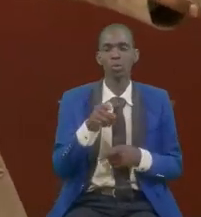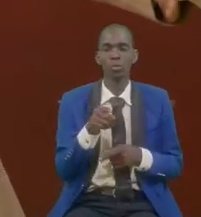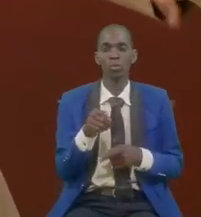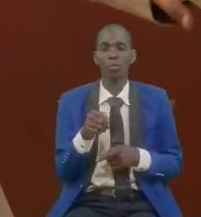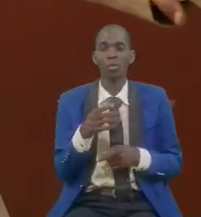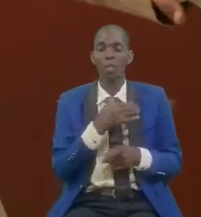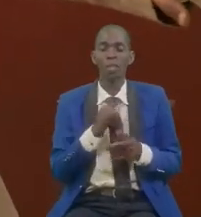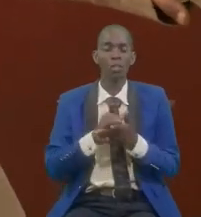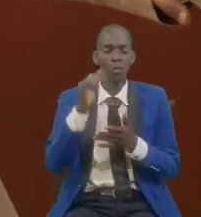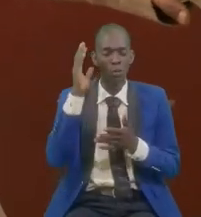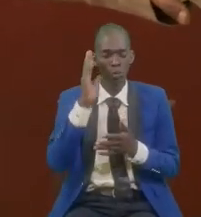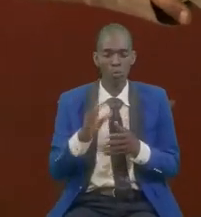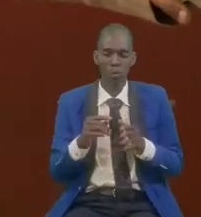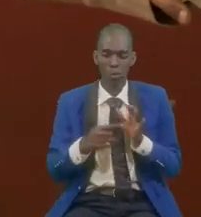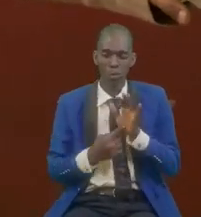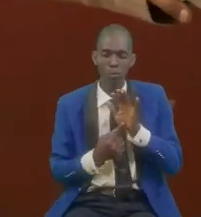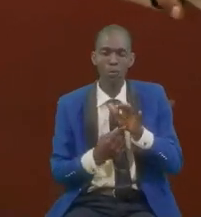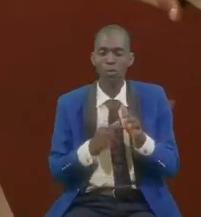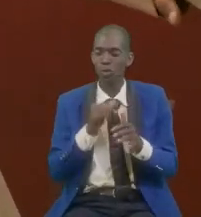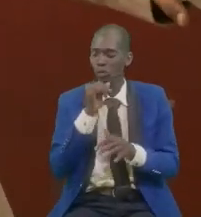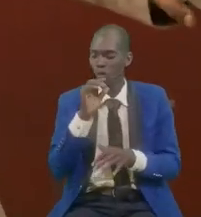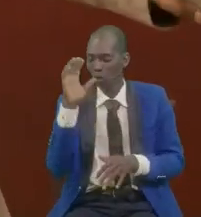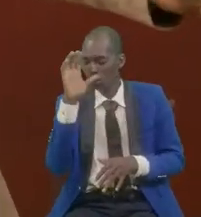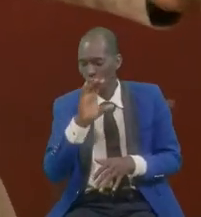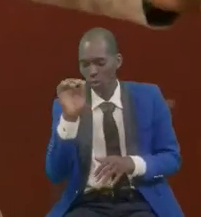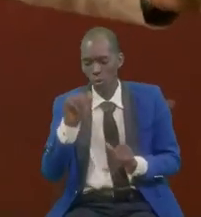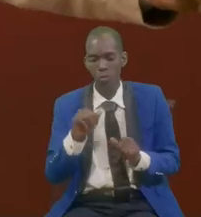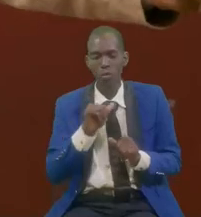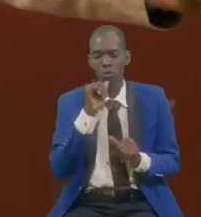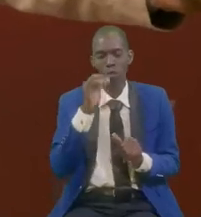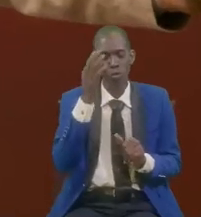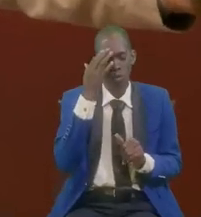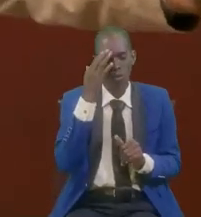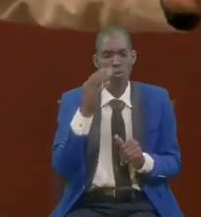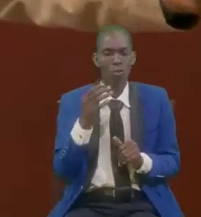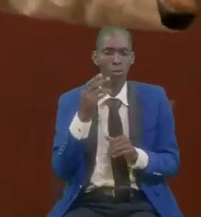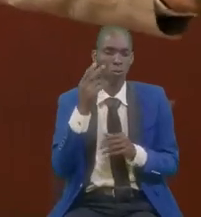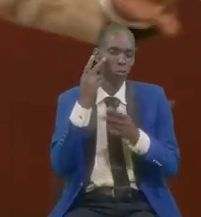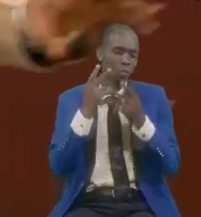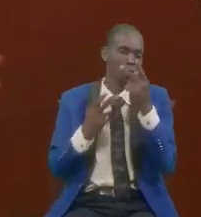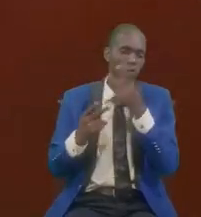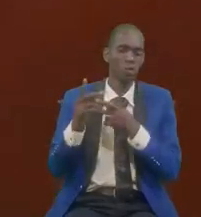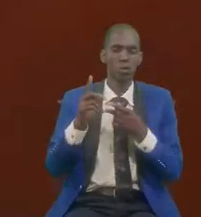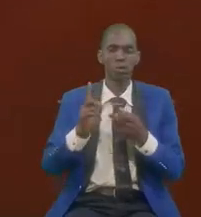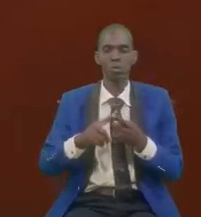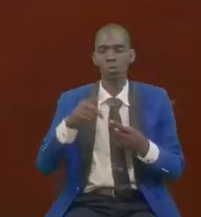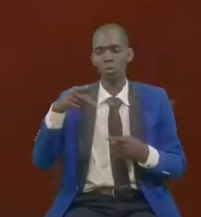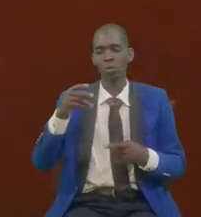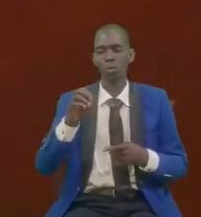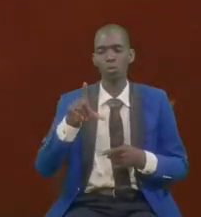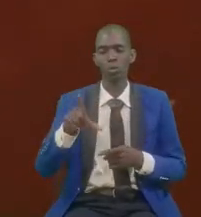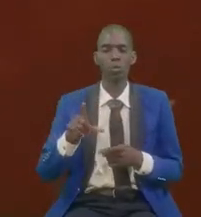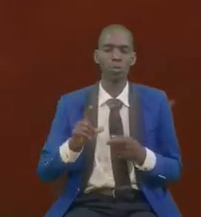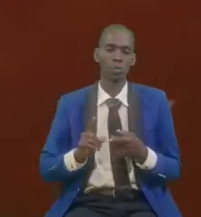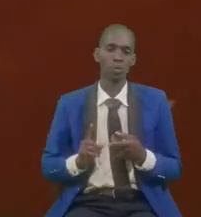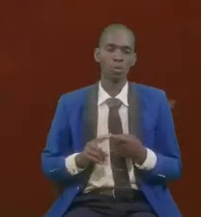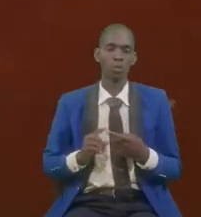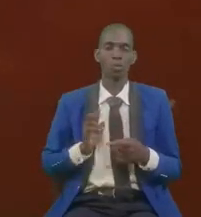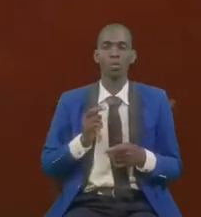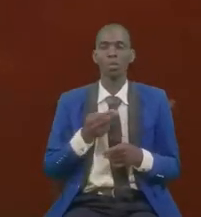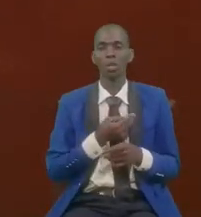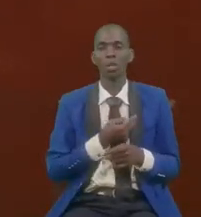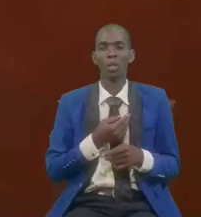incompréhensibles. Il lui a révélé des mystères incompréhensibles à Paul. L'apôtre Paul a dit que par